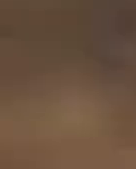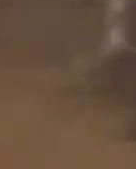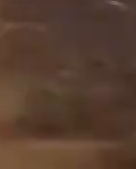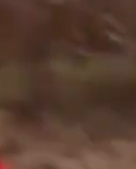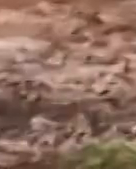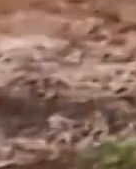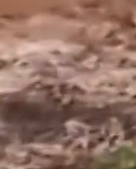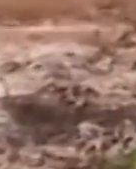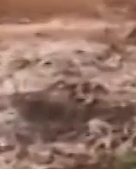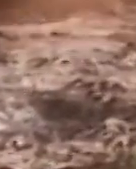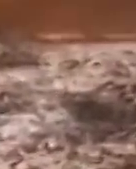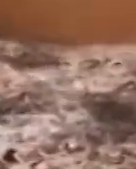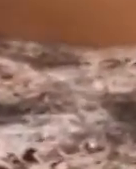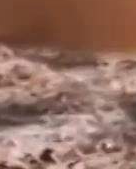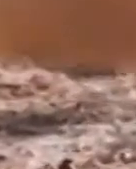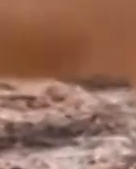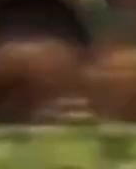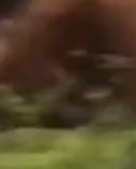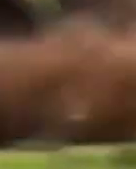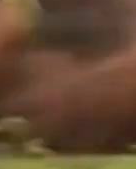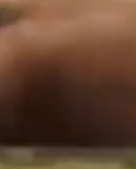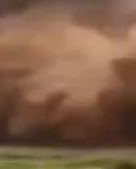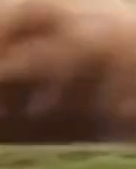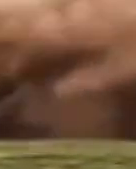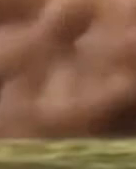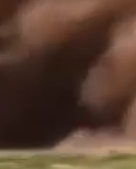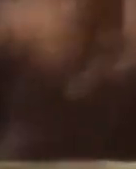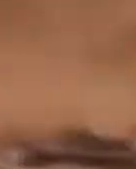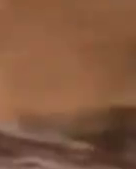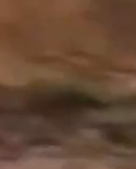drama and excitement as man and machine do battle.